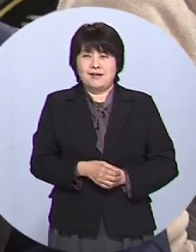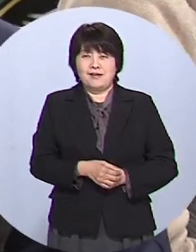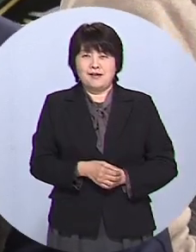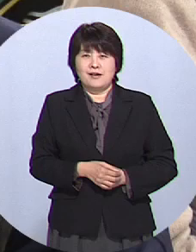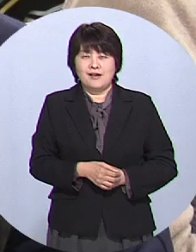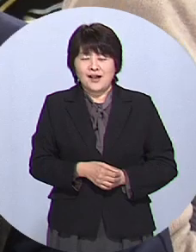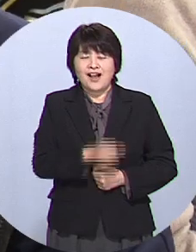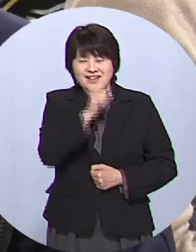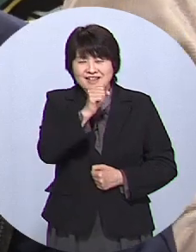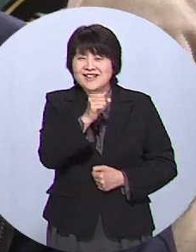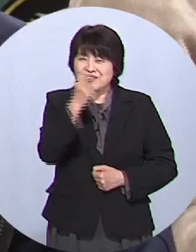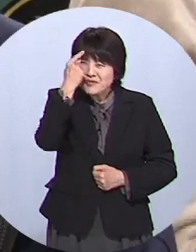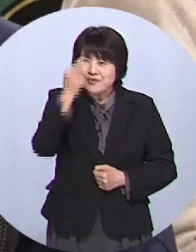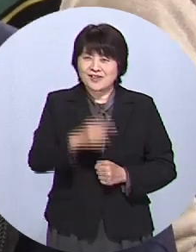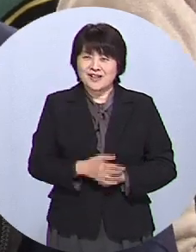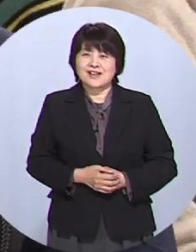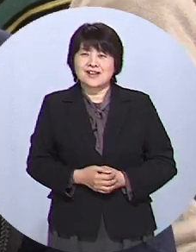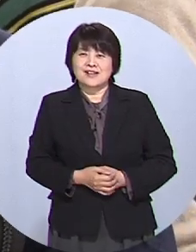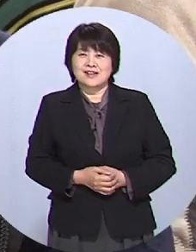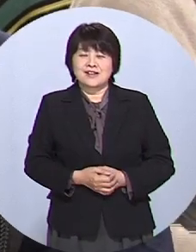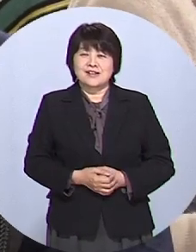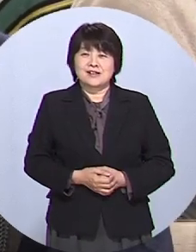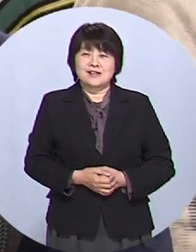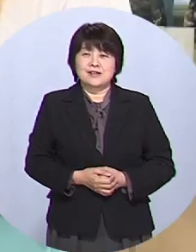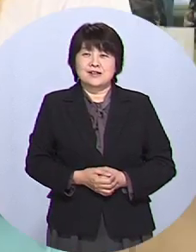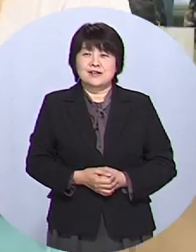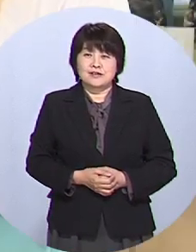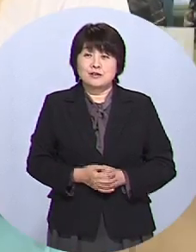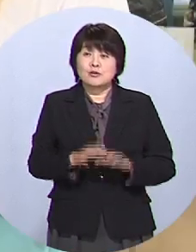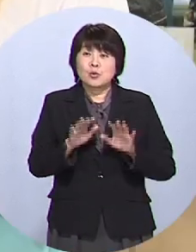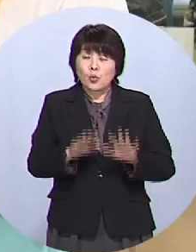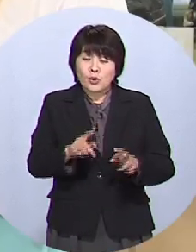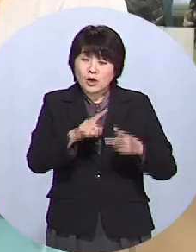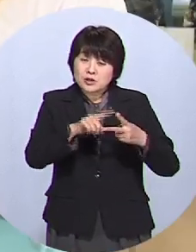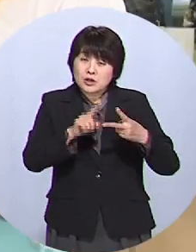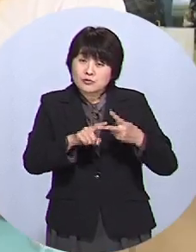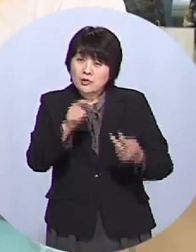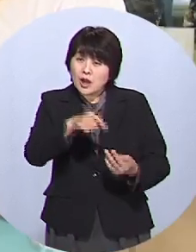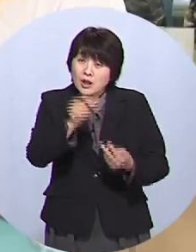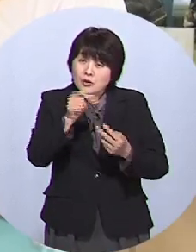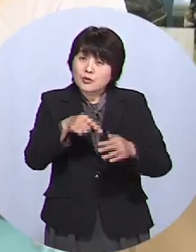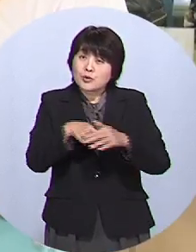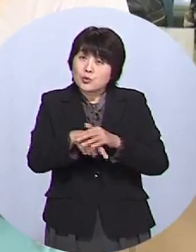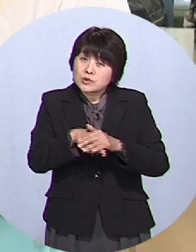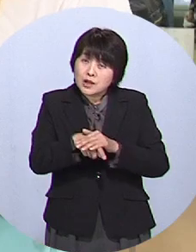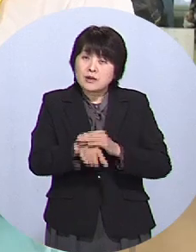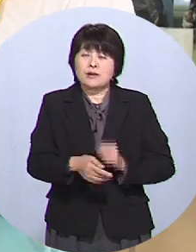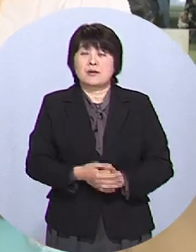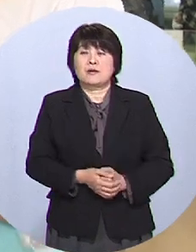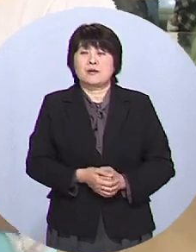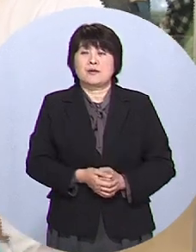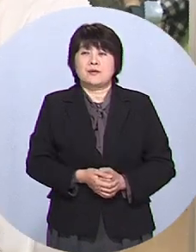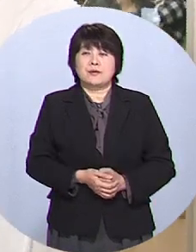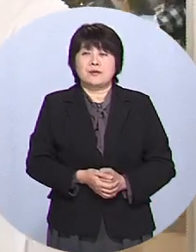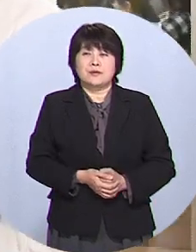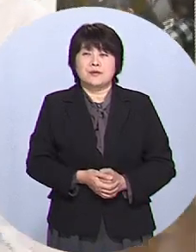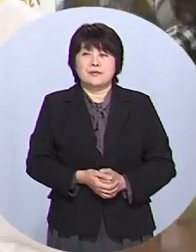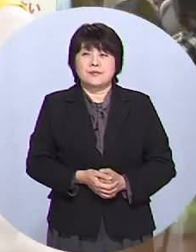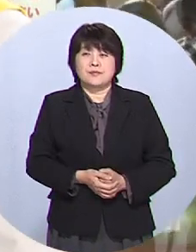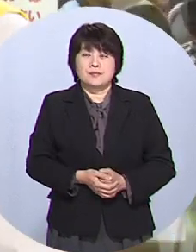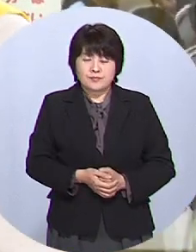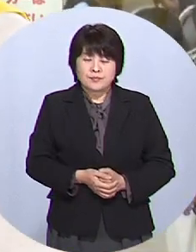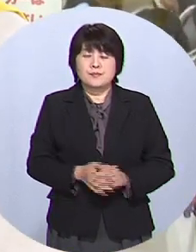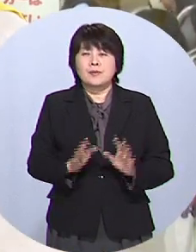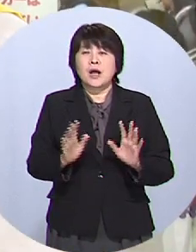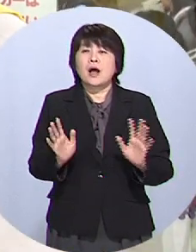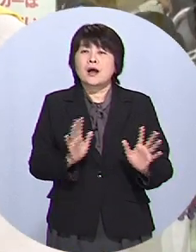なんかいい感じでしたね、はい。 今回この2冊を選んだ理由は何ですか？ はい、赤